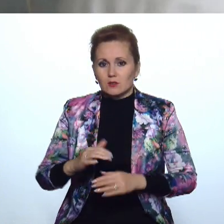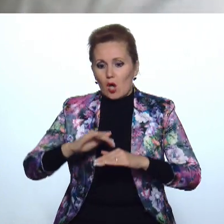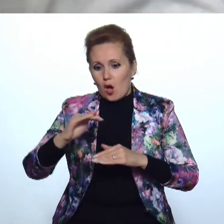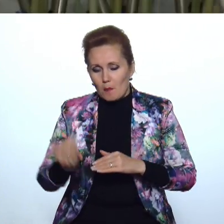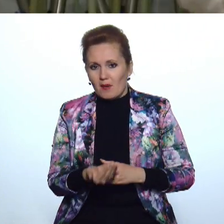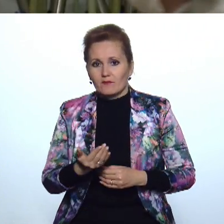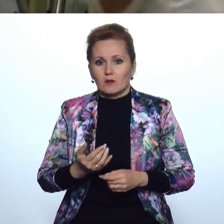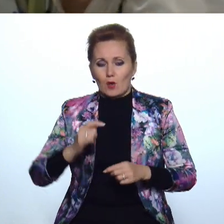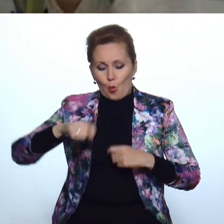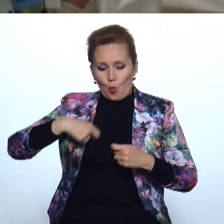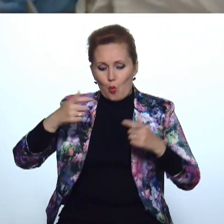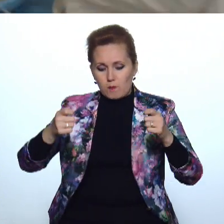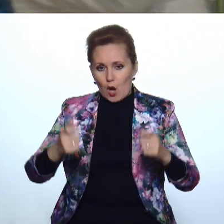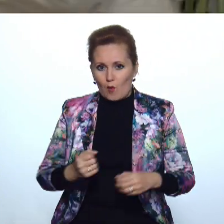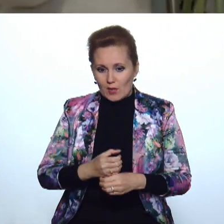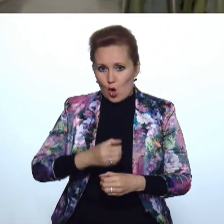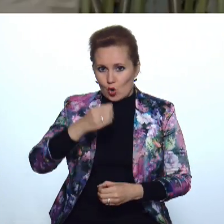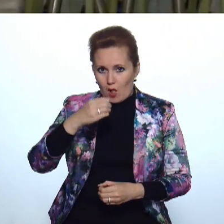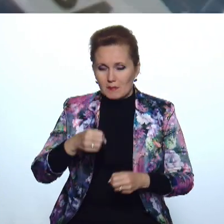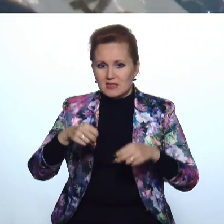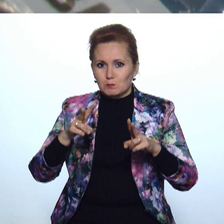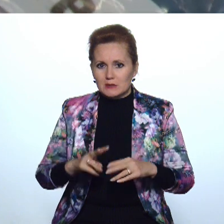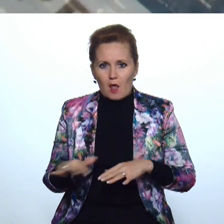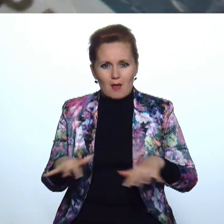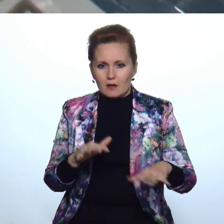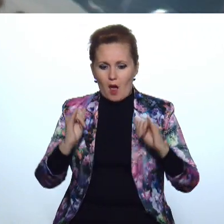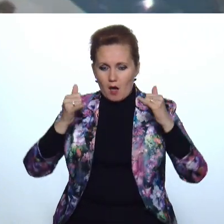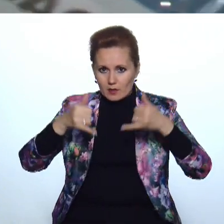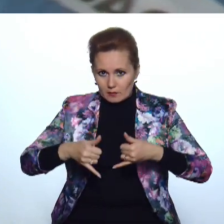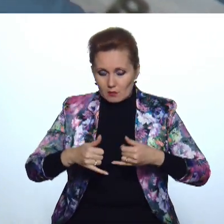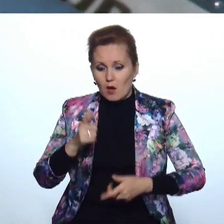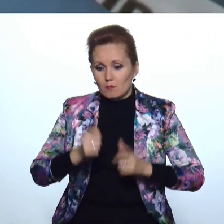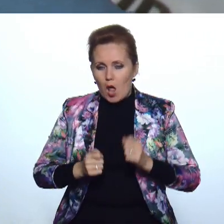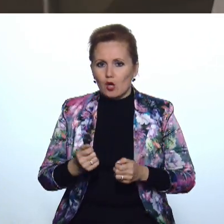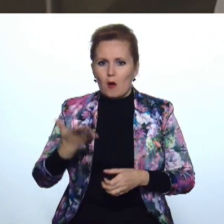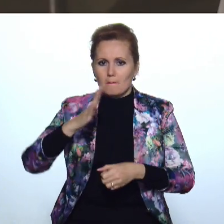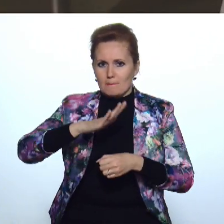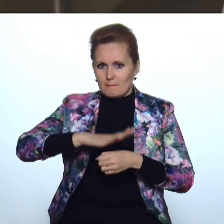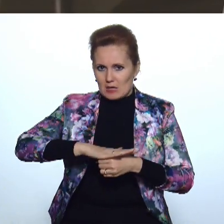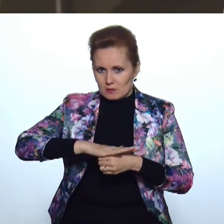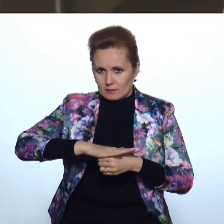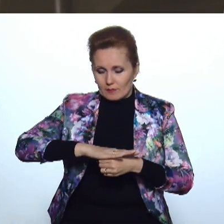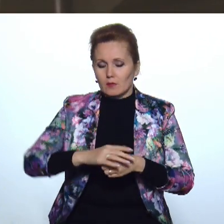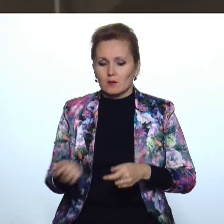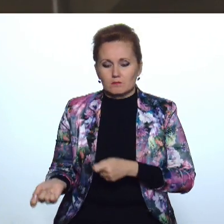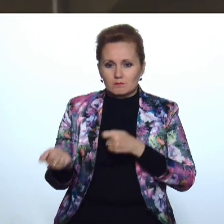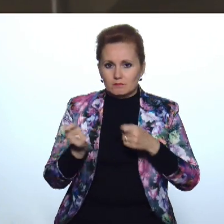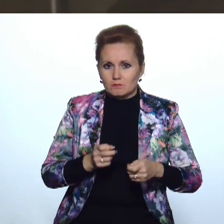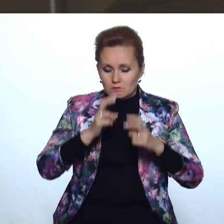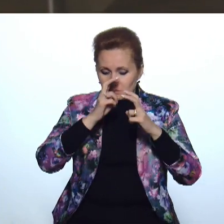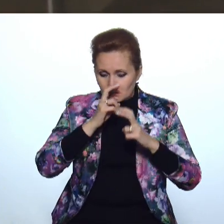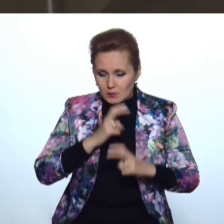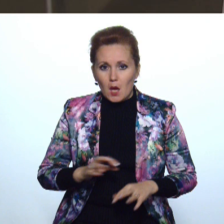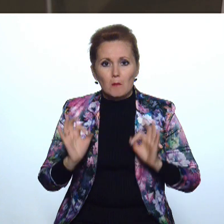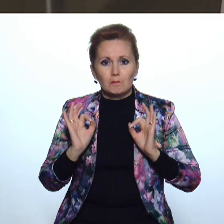оборудования упаковывают в колбы со специальным реагентом. Забор молока производится в стерильный герметичный пластиковый пакет. Важно взятый